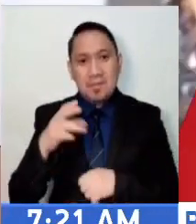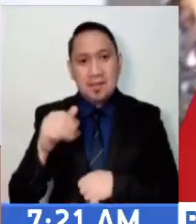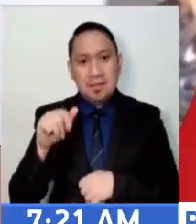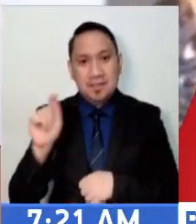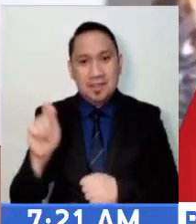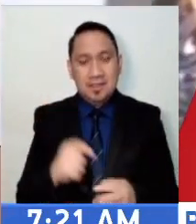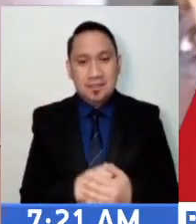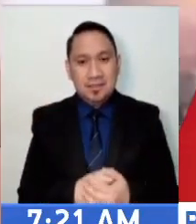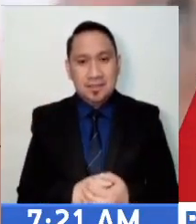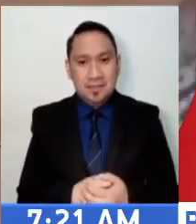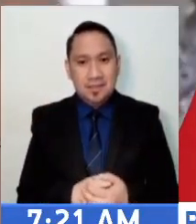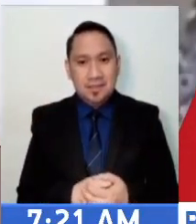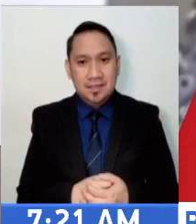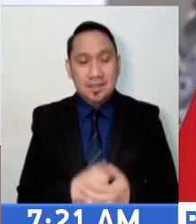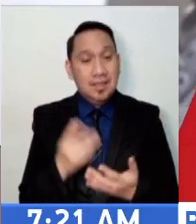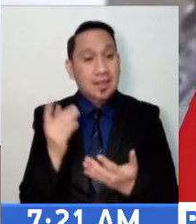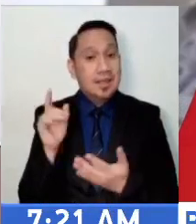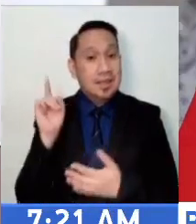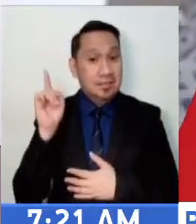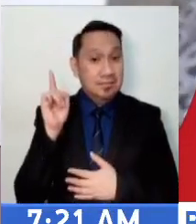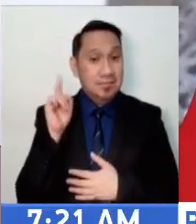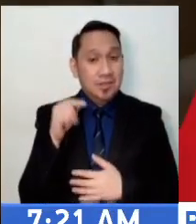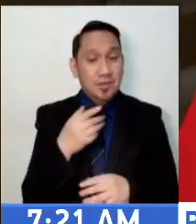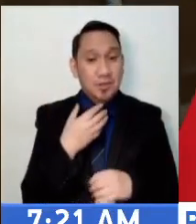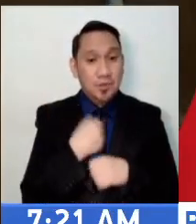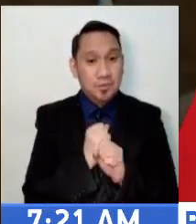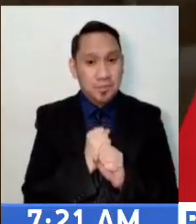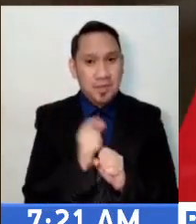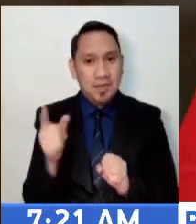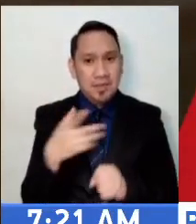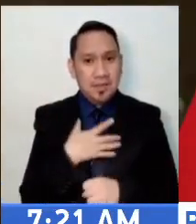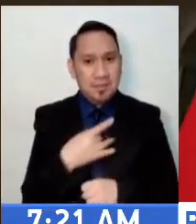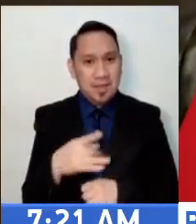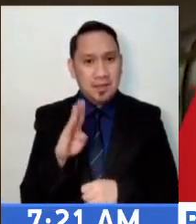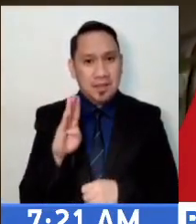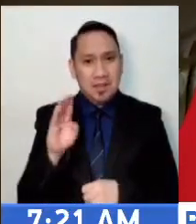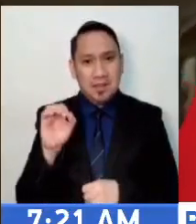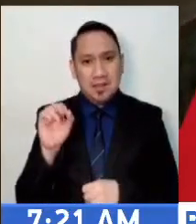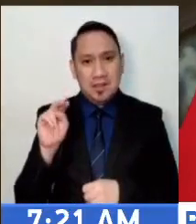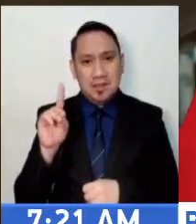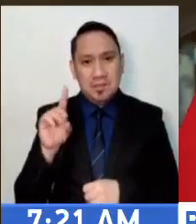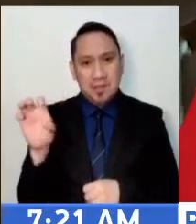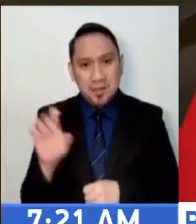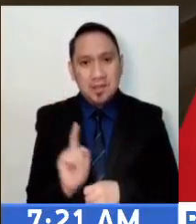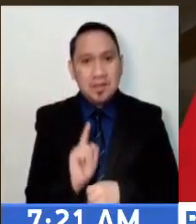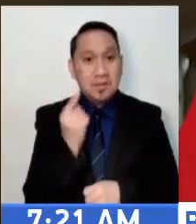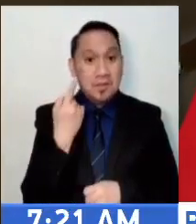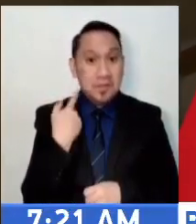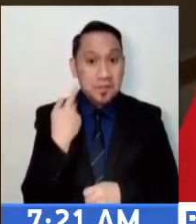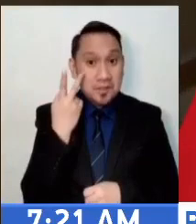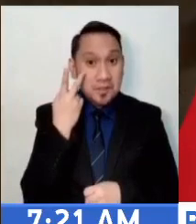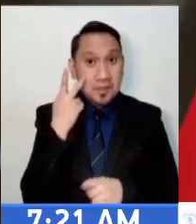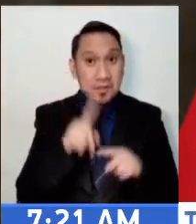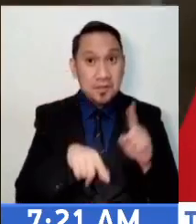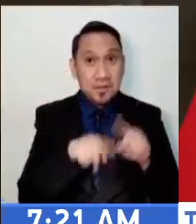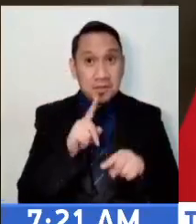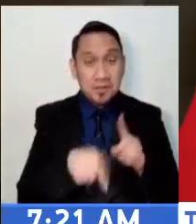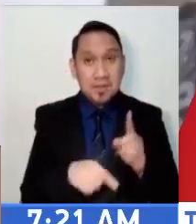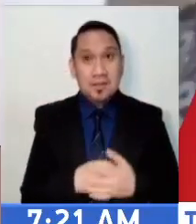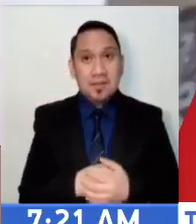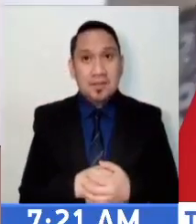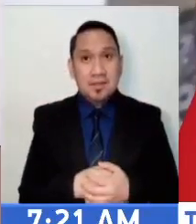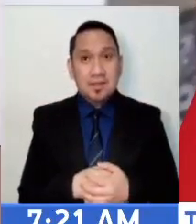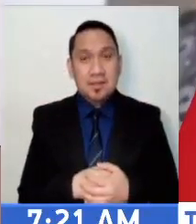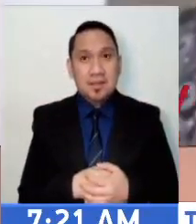Ang designer na si Abraham Guardian nagustuhan ng Bondee matapos unang makita sa mga kaibigan. And I thought it was just